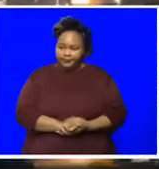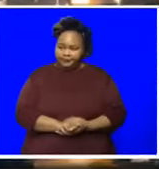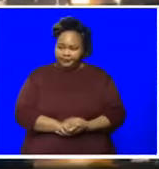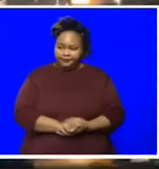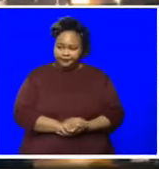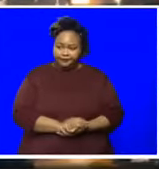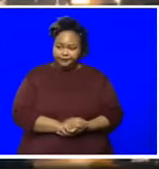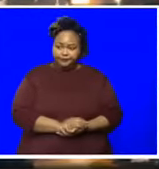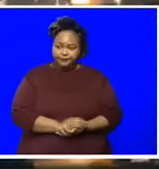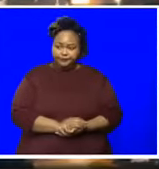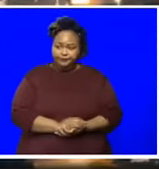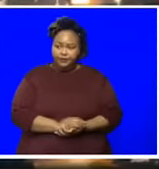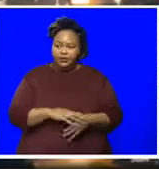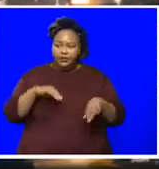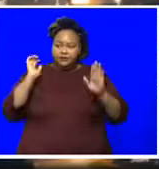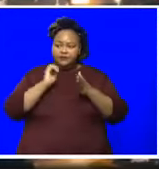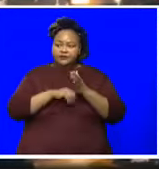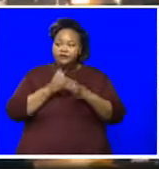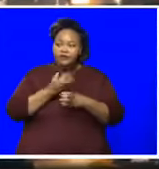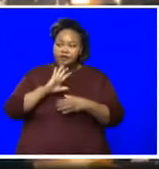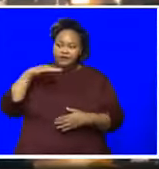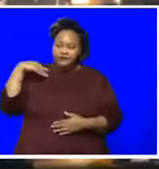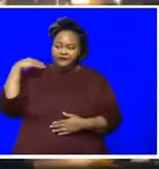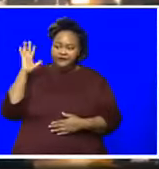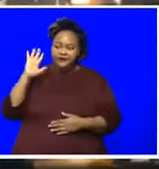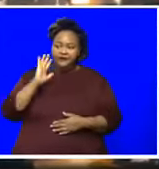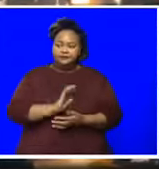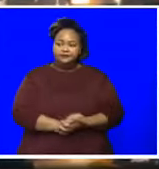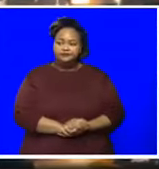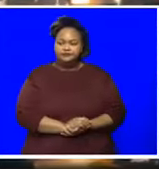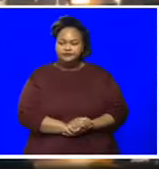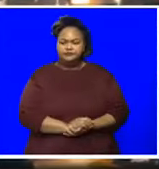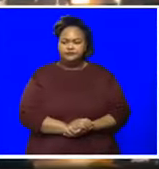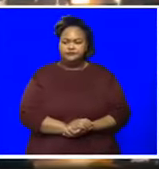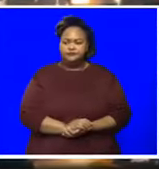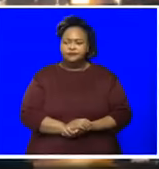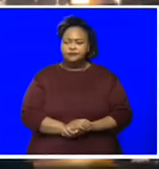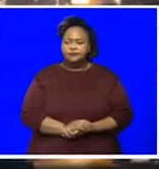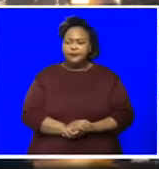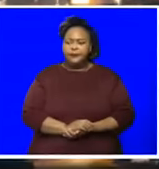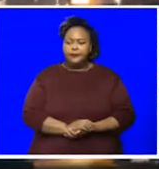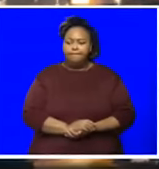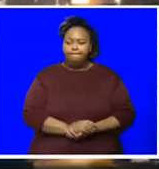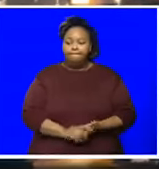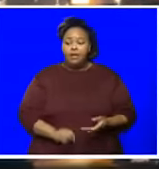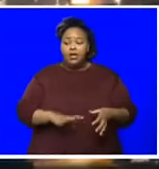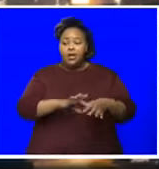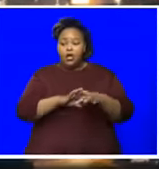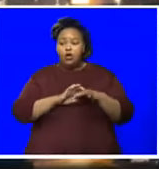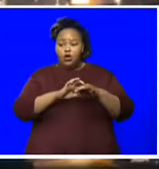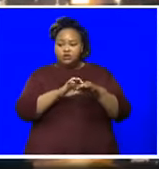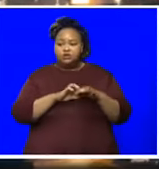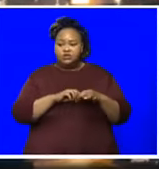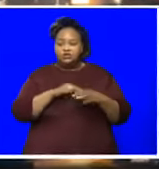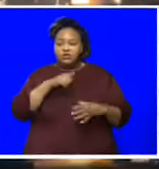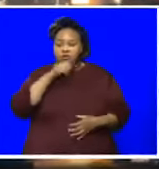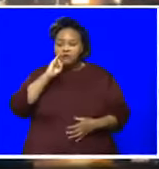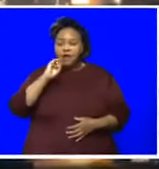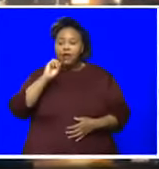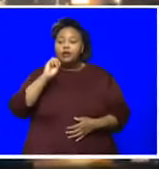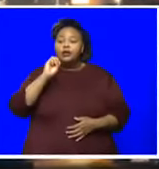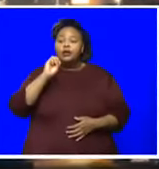Nasibuka lechamuka kulamanye emave emhlaba sithola ke nayo lethile uphiko labomake enhlanganweni legcucutela ukuthula